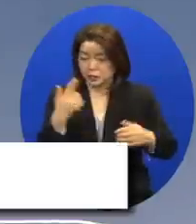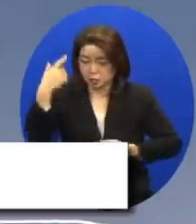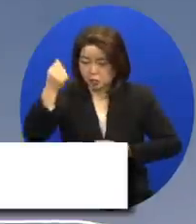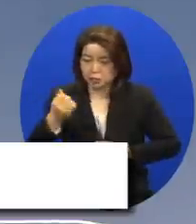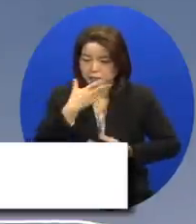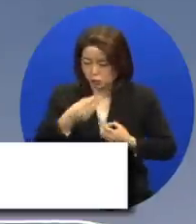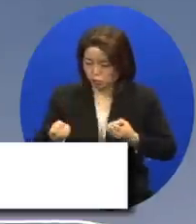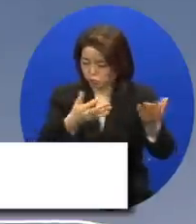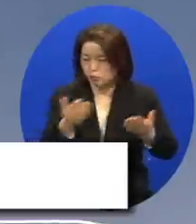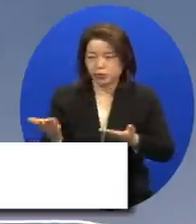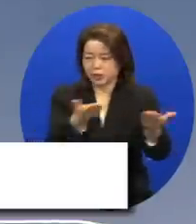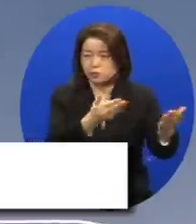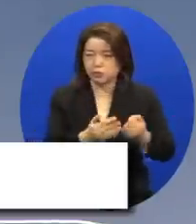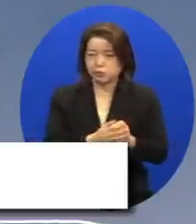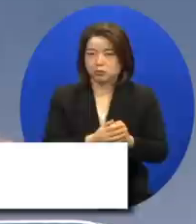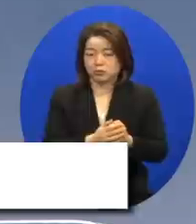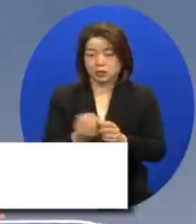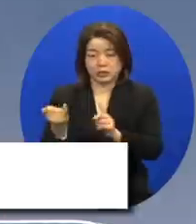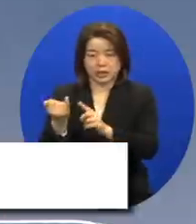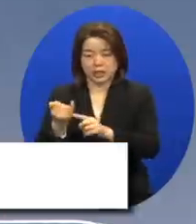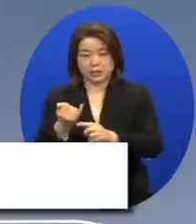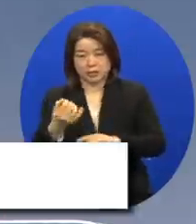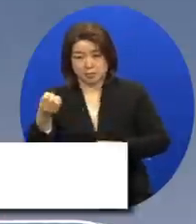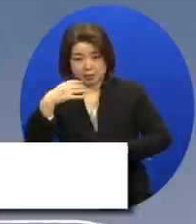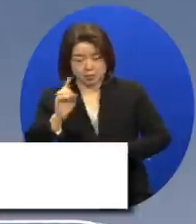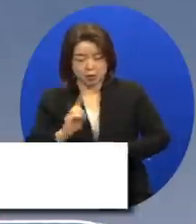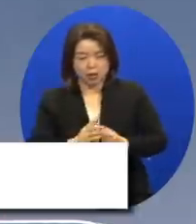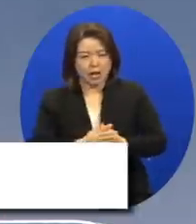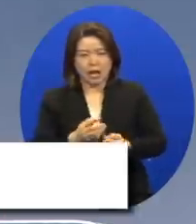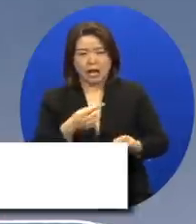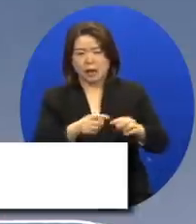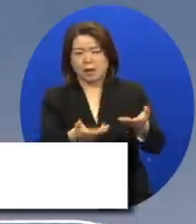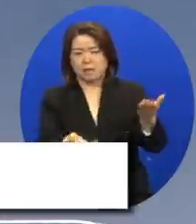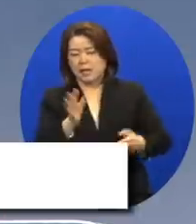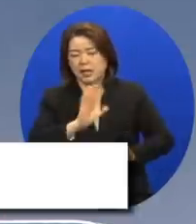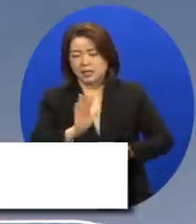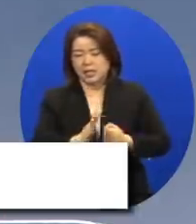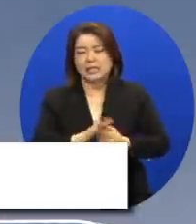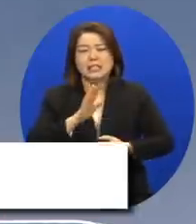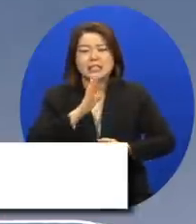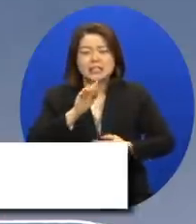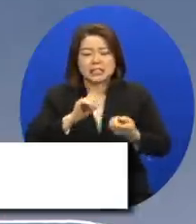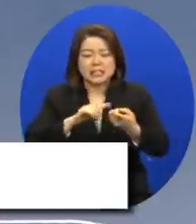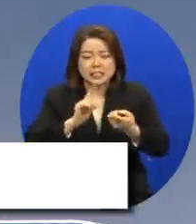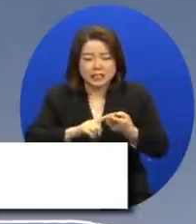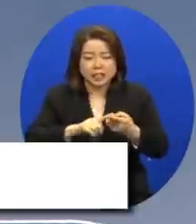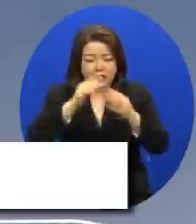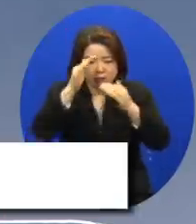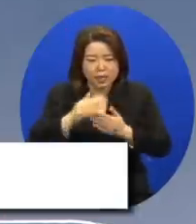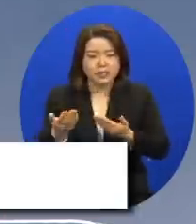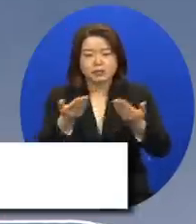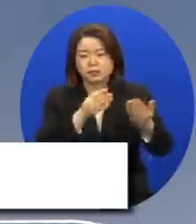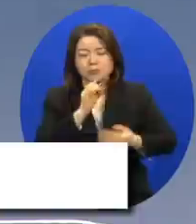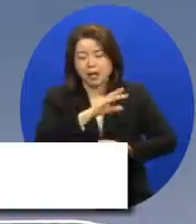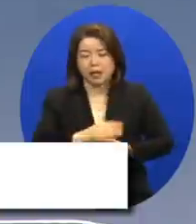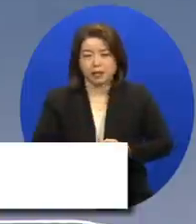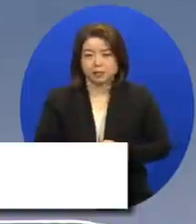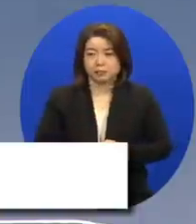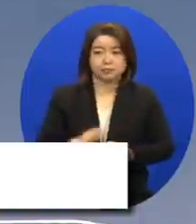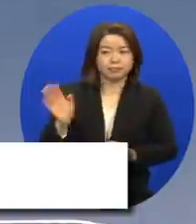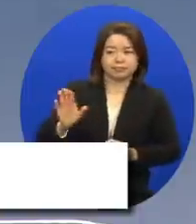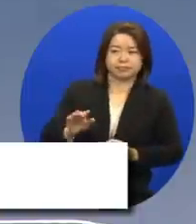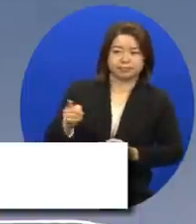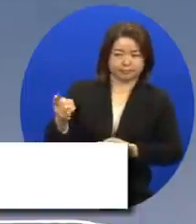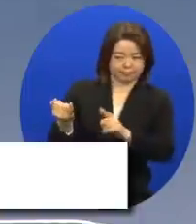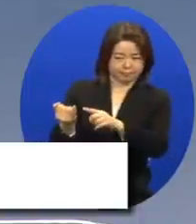카세 요 그랬더니 아내가 판단하는 것 아니에요 있는 그대로 사실을 말한 것 뿐이에요 했습니다 아니에요